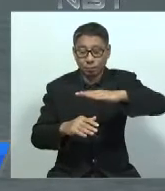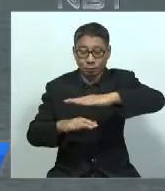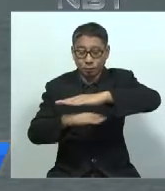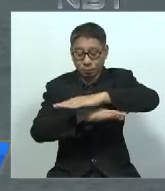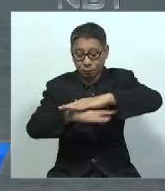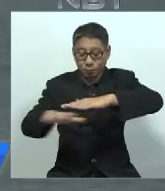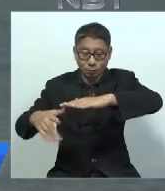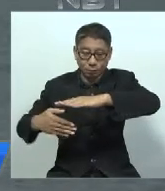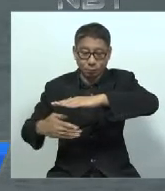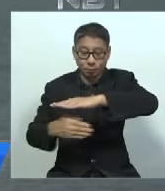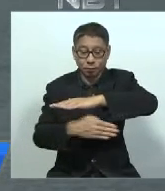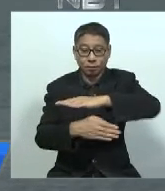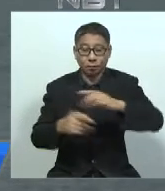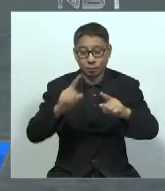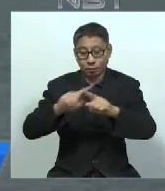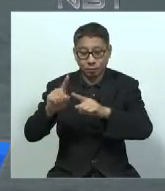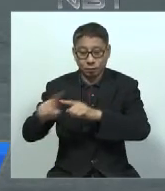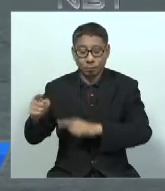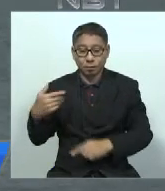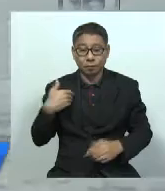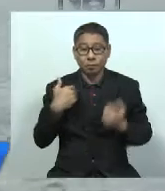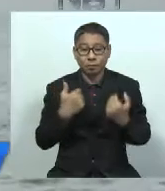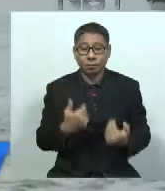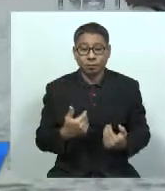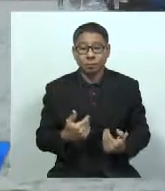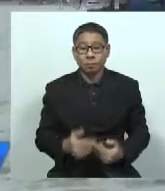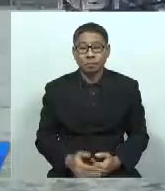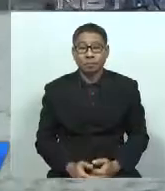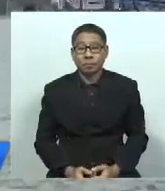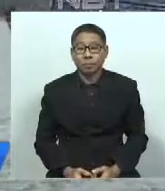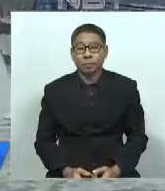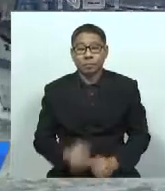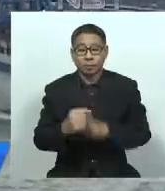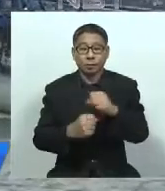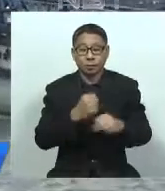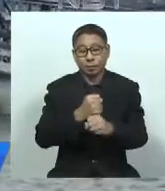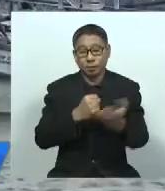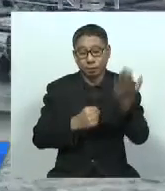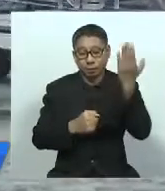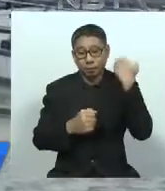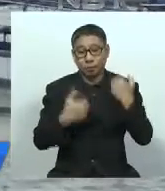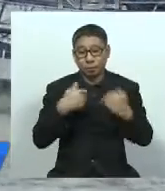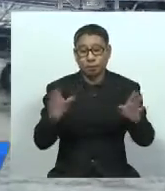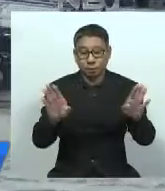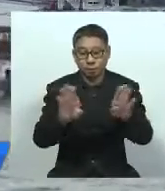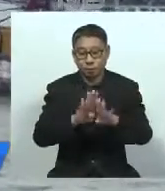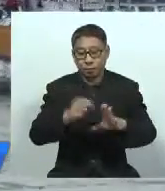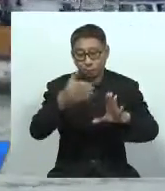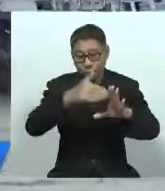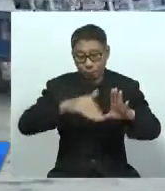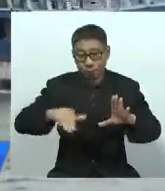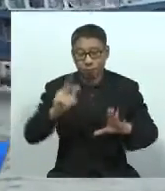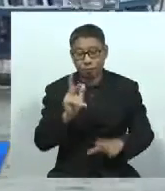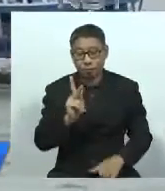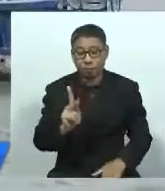าสีกุนเขียวปลาหลังเขียวและปลาตะเพียนน้ำเค็มครับเมื่อปีที่ผ่านมาเขาก็มีการปิดอ่าว